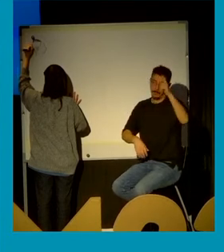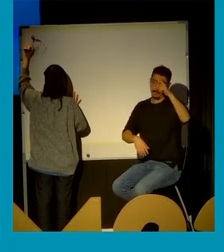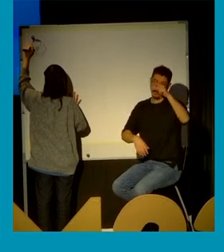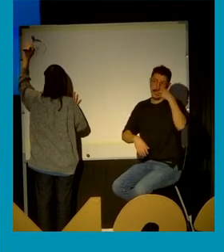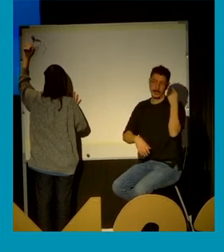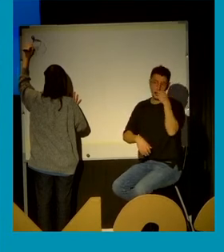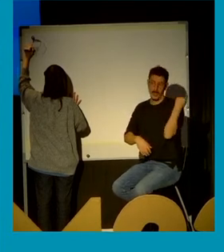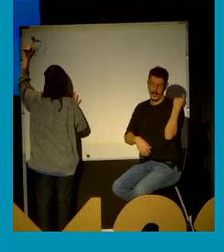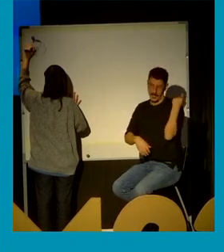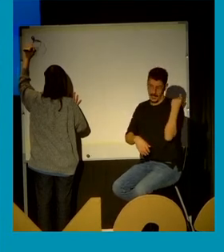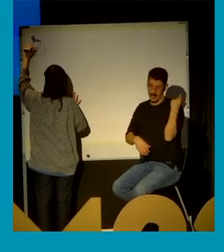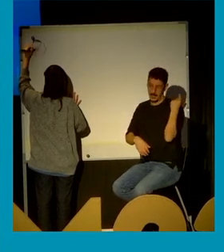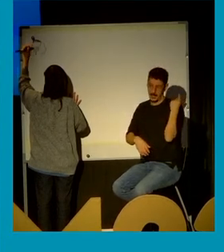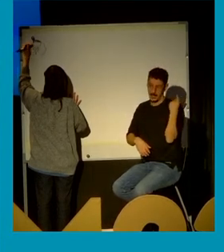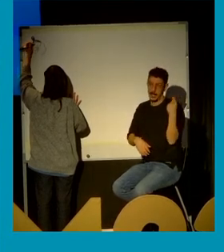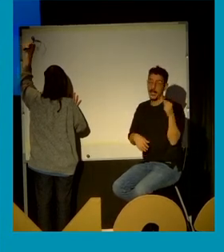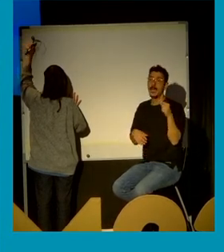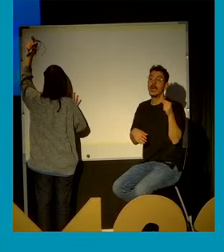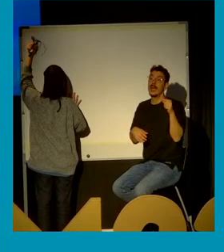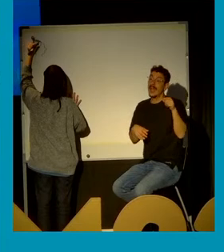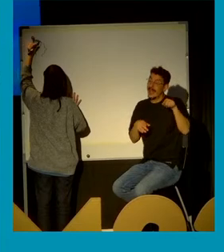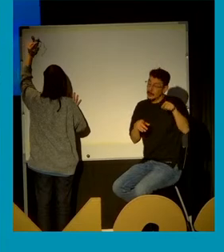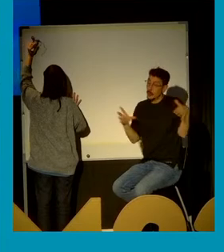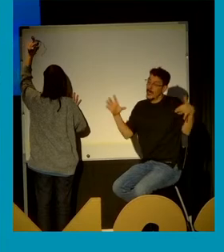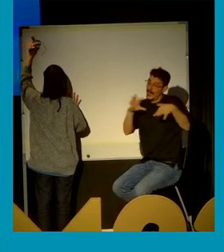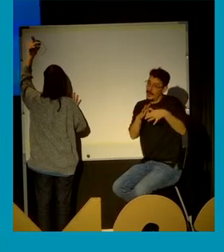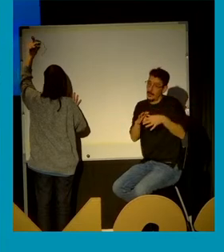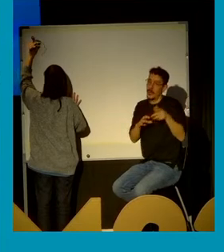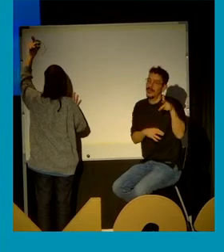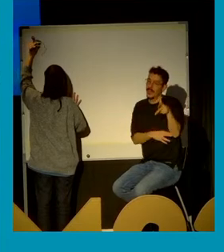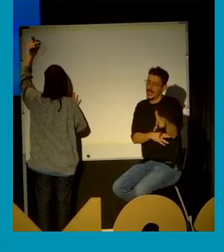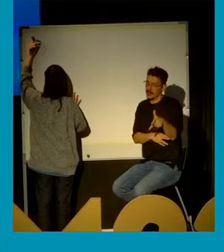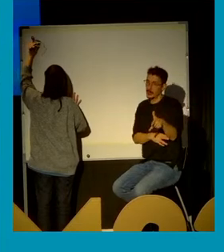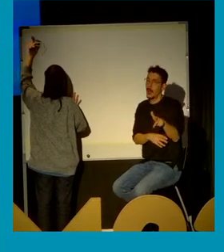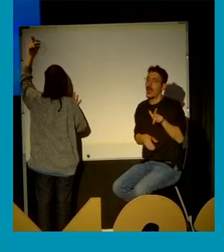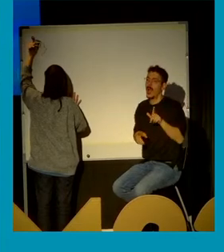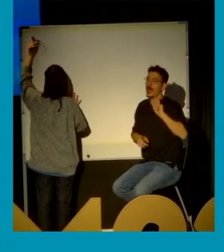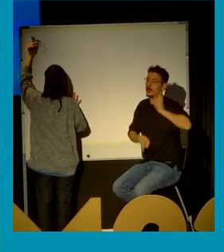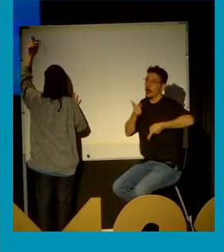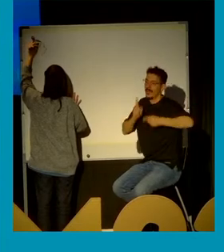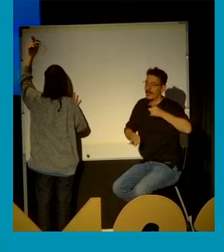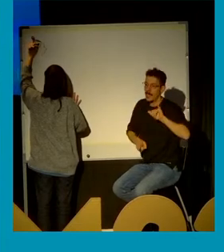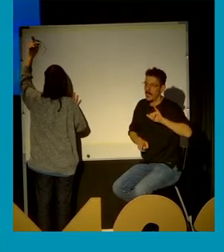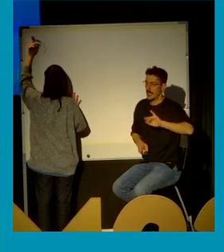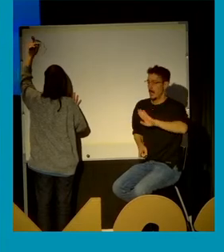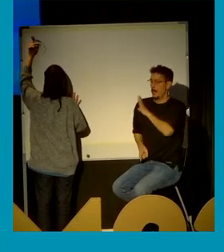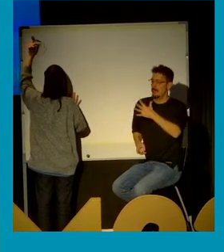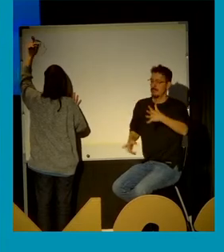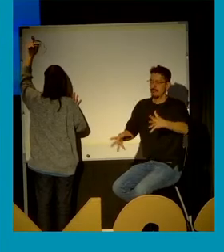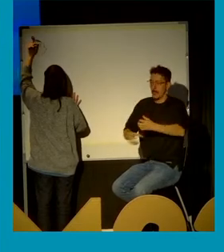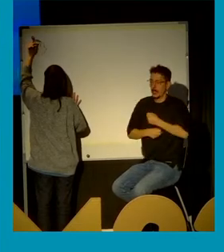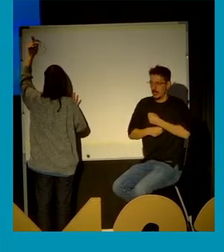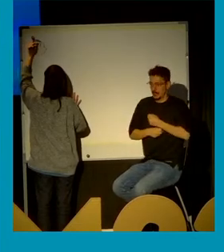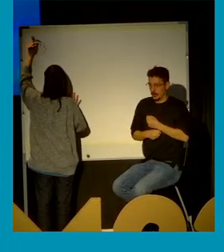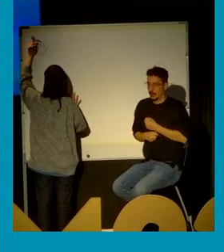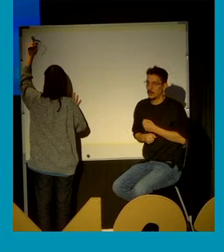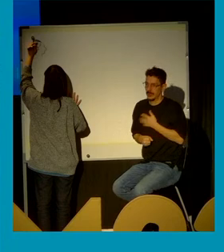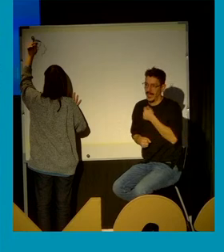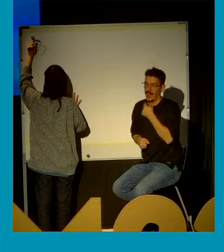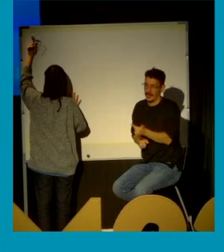en l'exercici del dret de possessió i dominació de les identitats de gènere